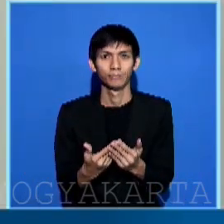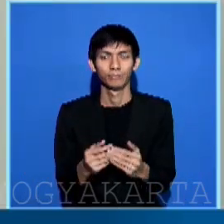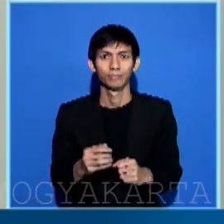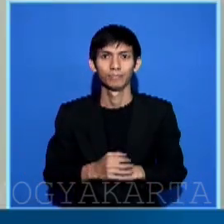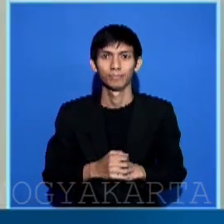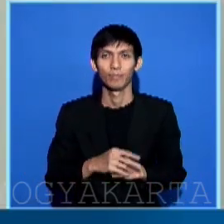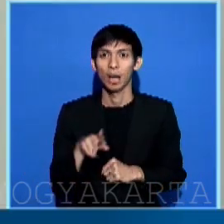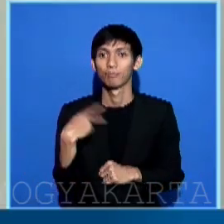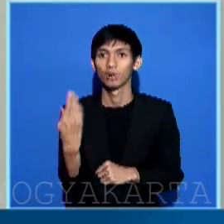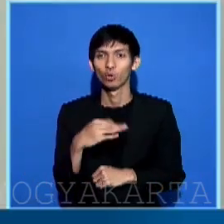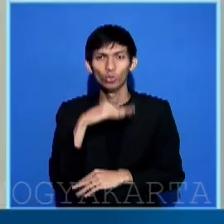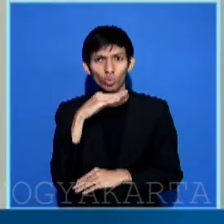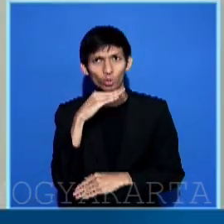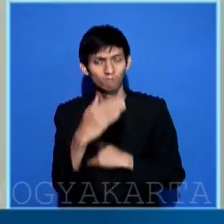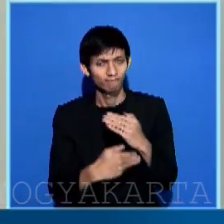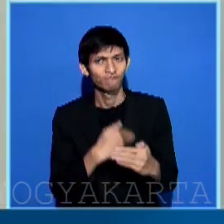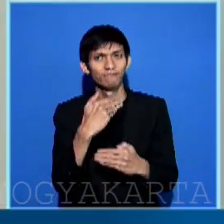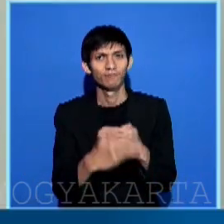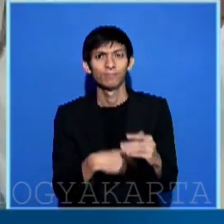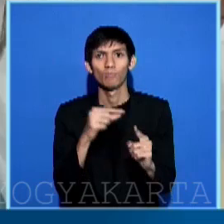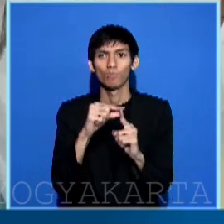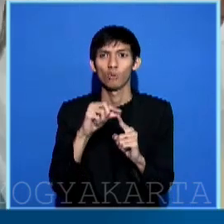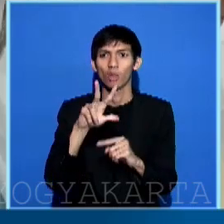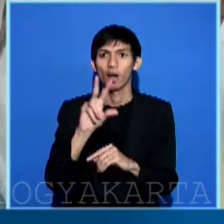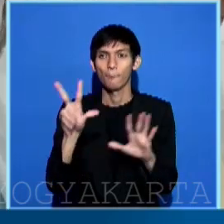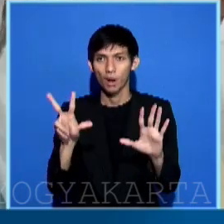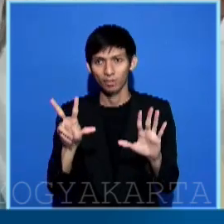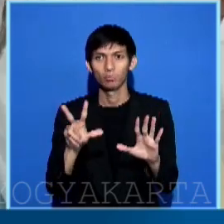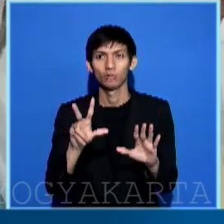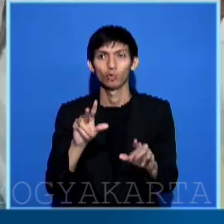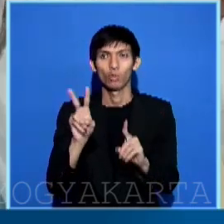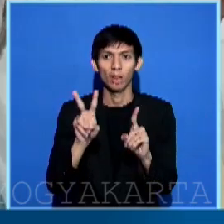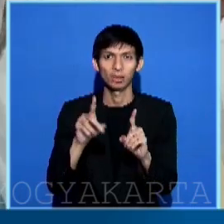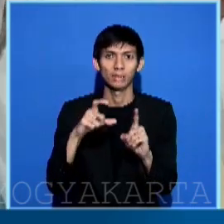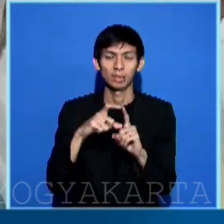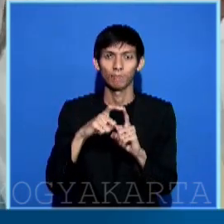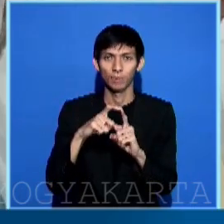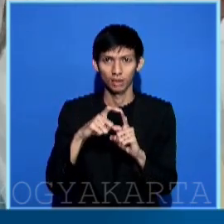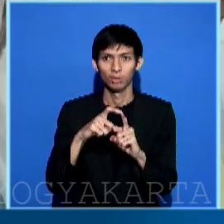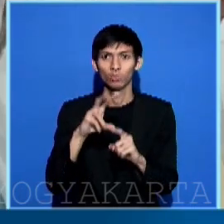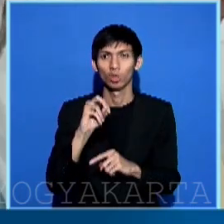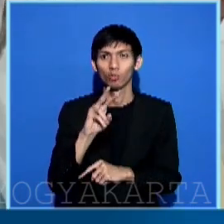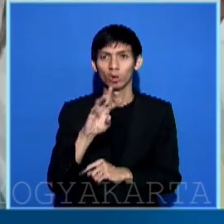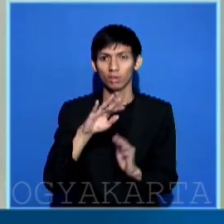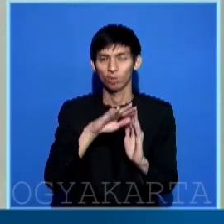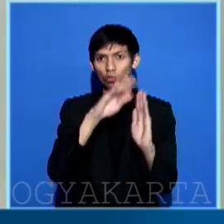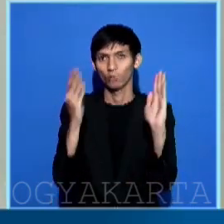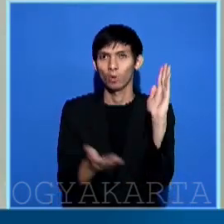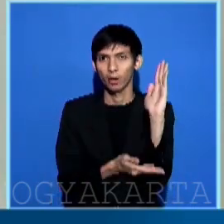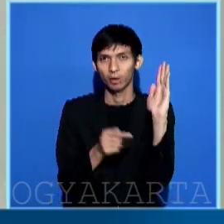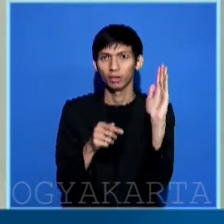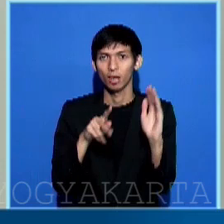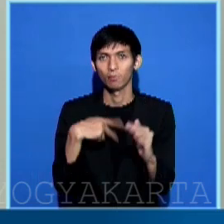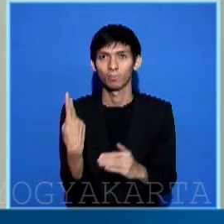akan menunggu bergulirnya kop 28 eh hingga 12 Desember 2023 di Dubai ini kami akan terus hadirkan